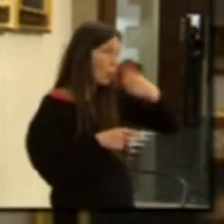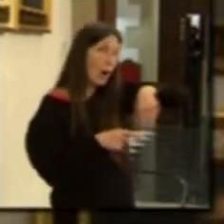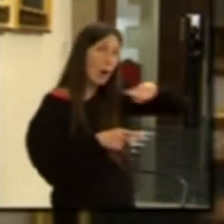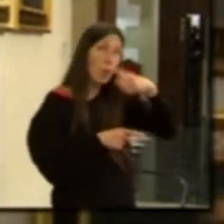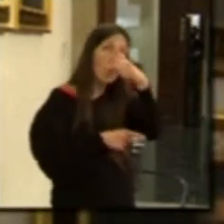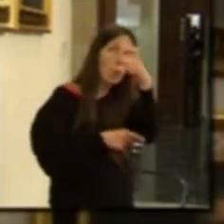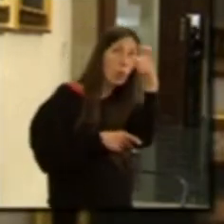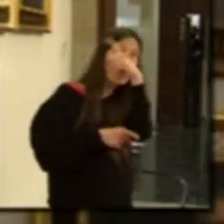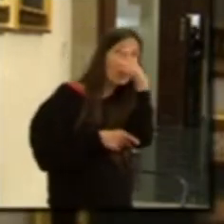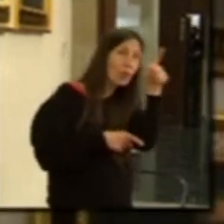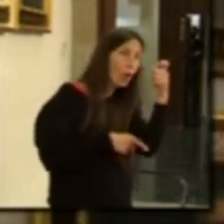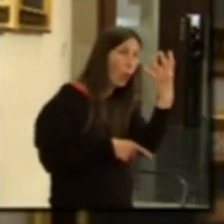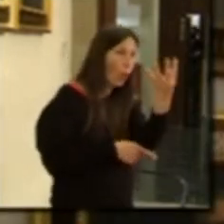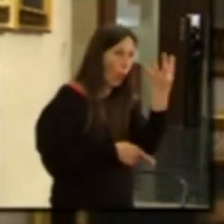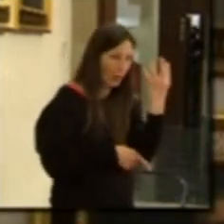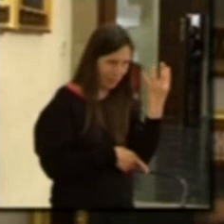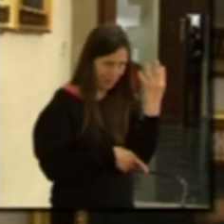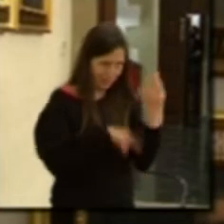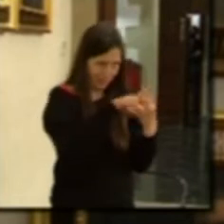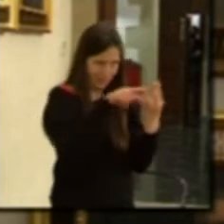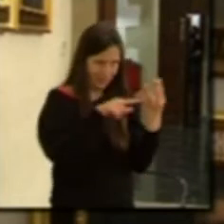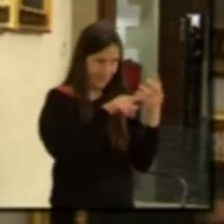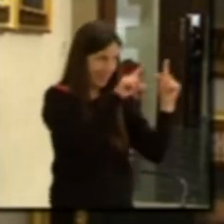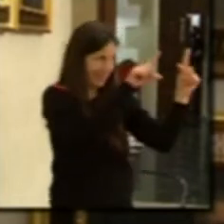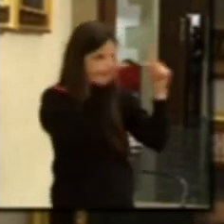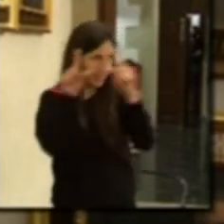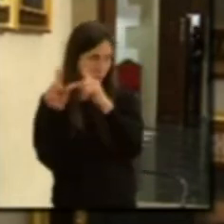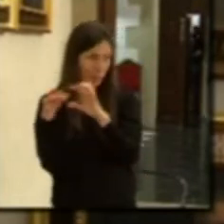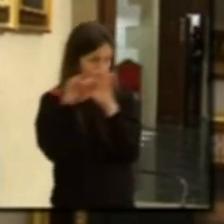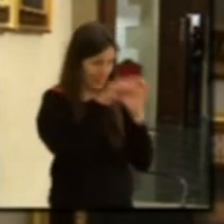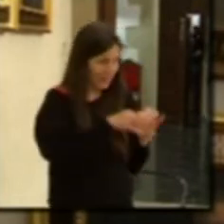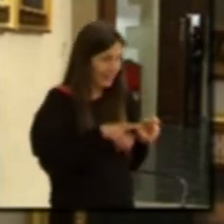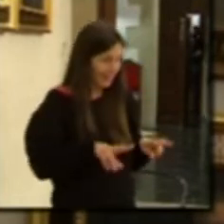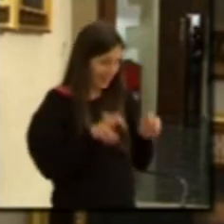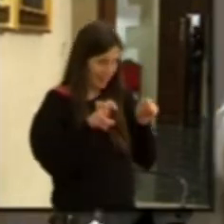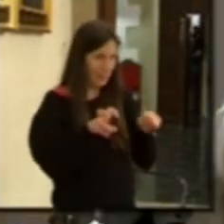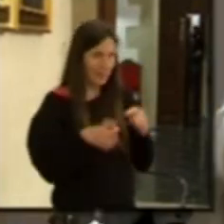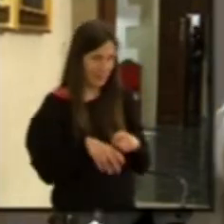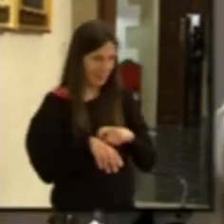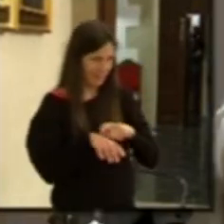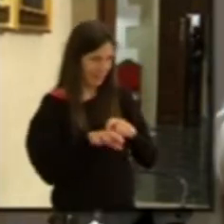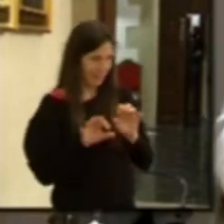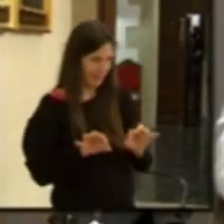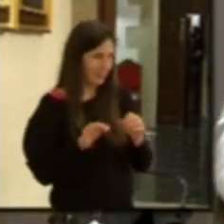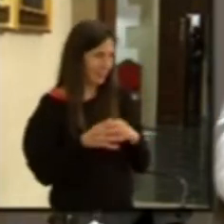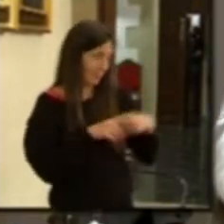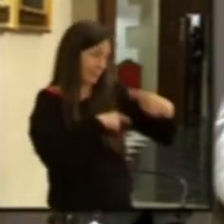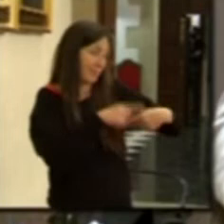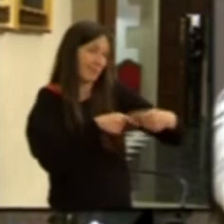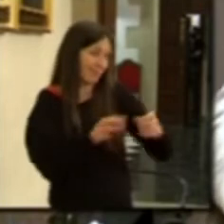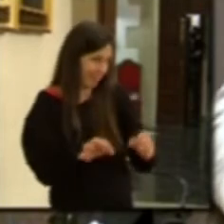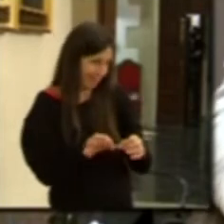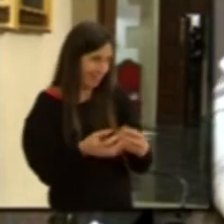de quatre biguetans il·lustres que em sembla que és bo que... perquè vull lligar-ho doncs, amb aspectes que ens som hereus d'aquesta ciutat. Primer de